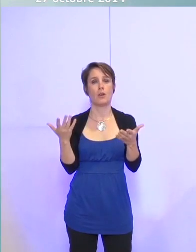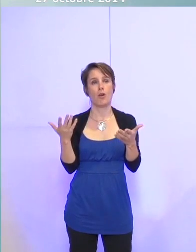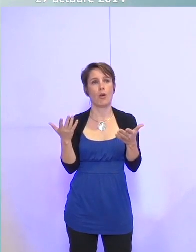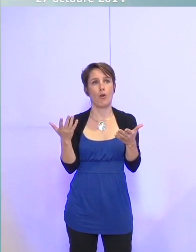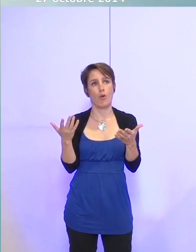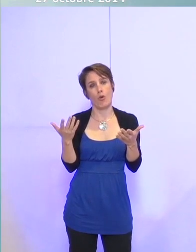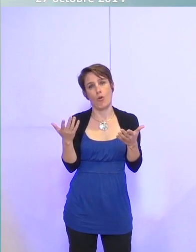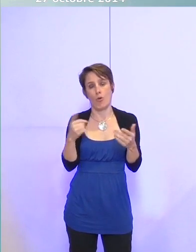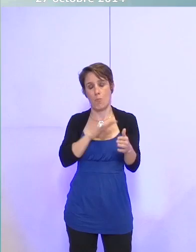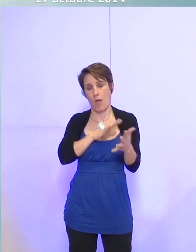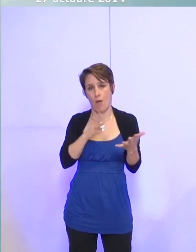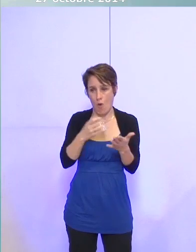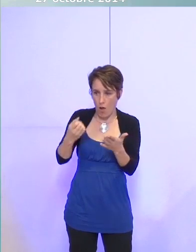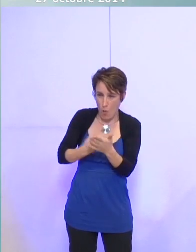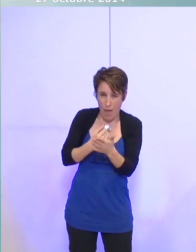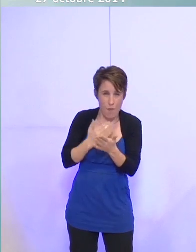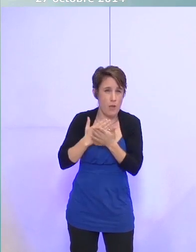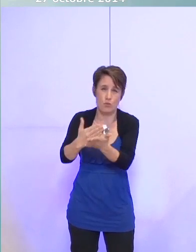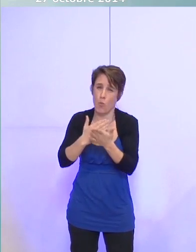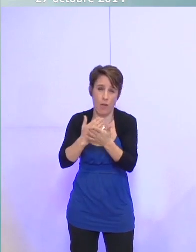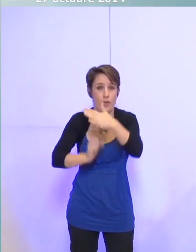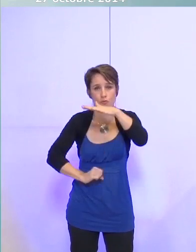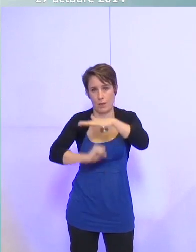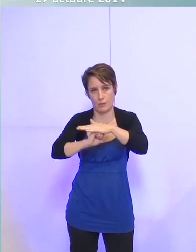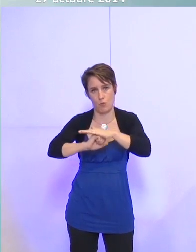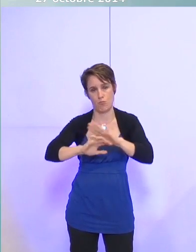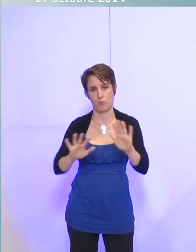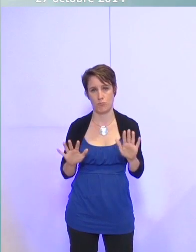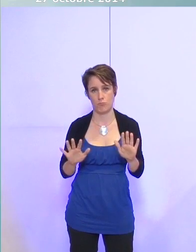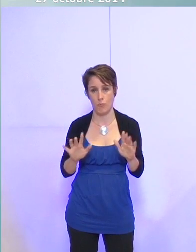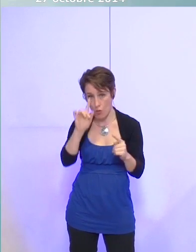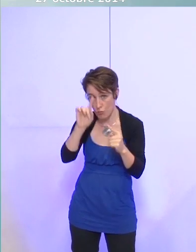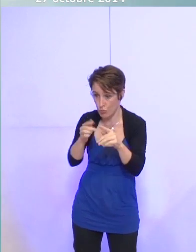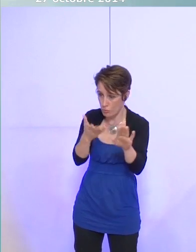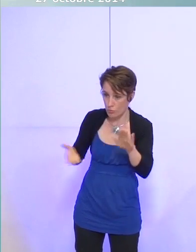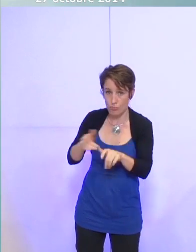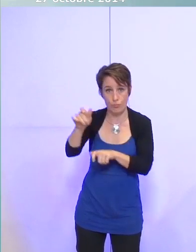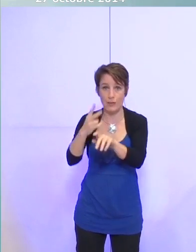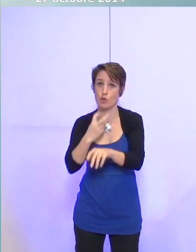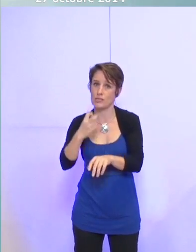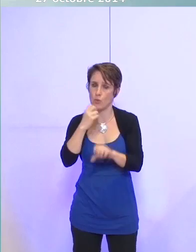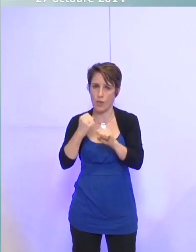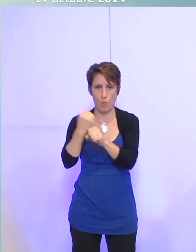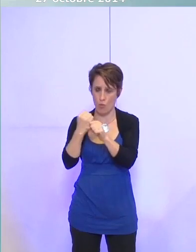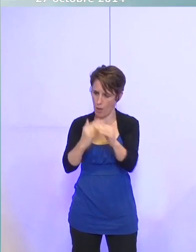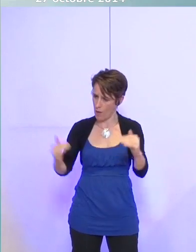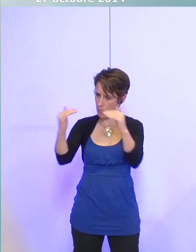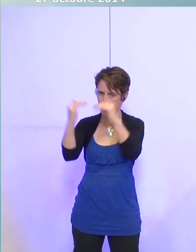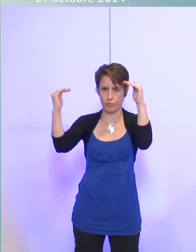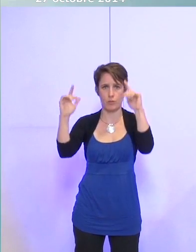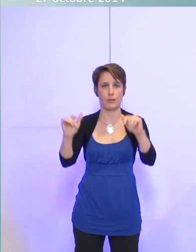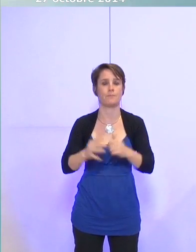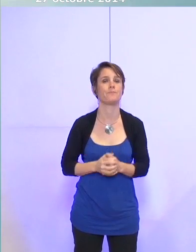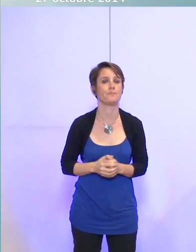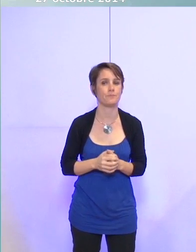dire, d'informations les plus partagées possibles, leur permettant de travailler d'égal à égal avec ces institutions. Il